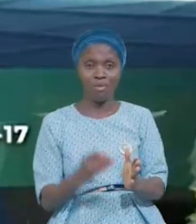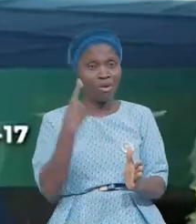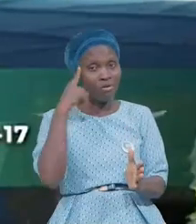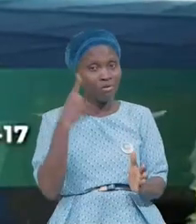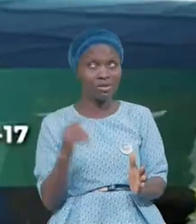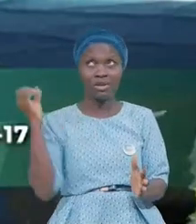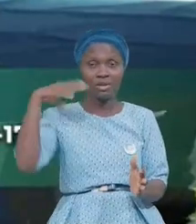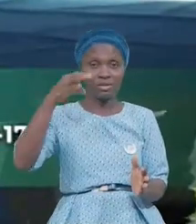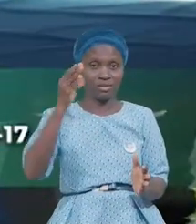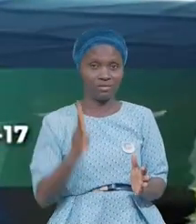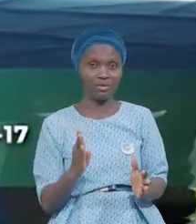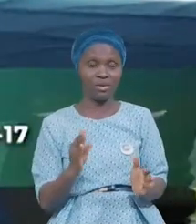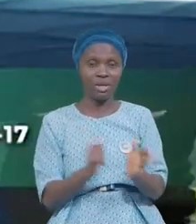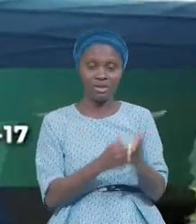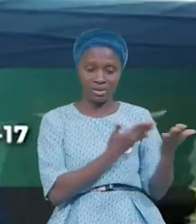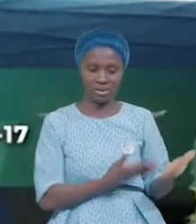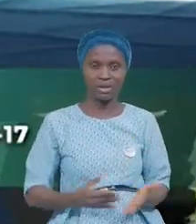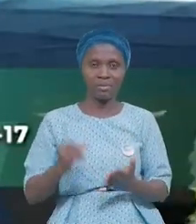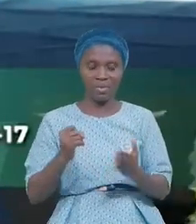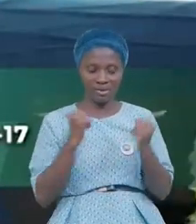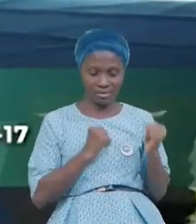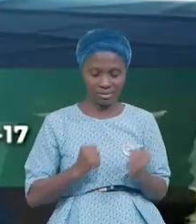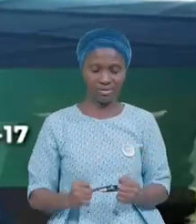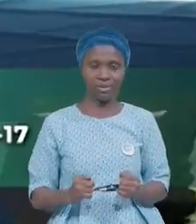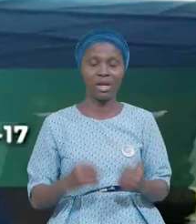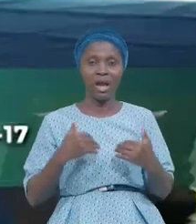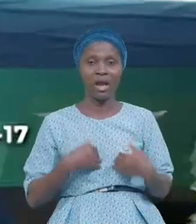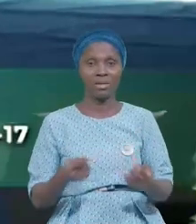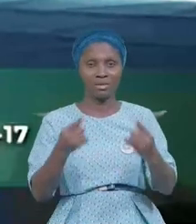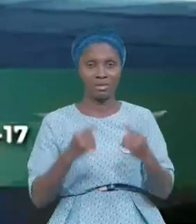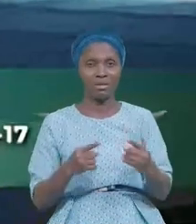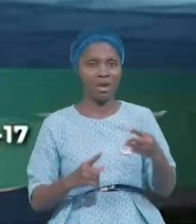Dieu qui apporte la force